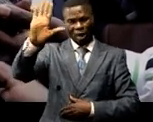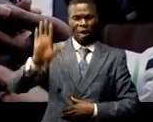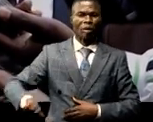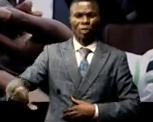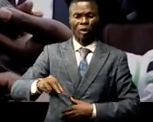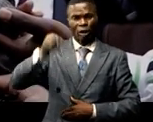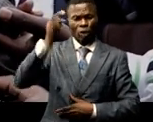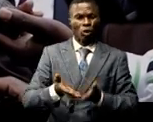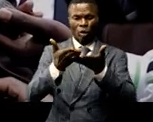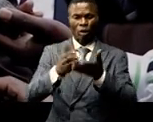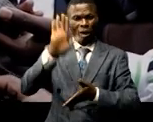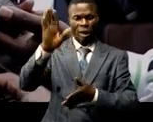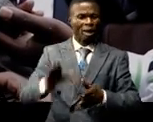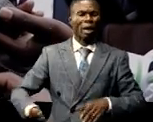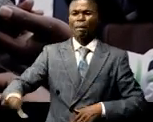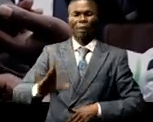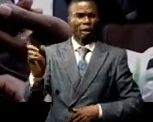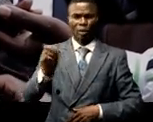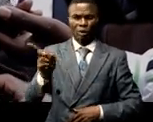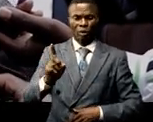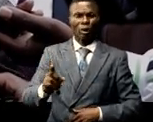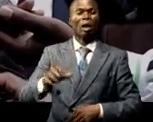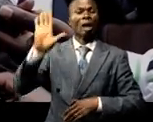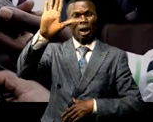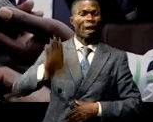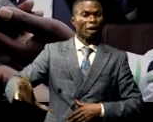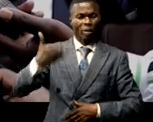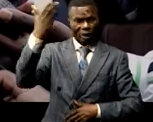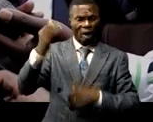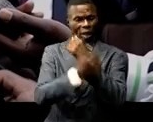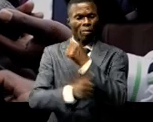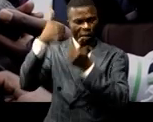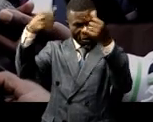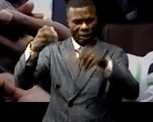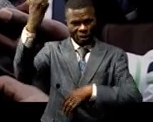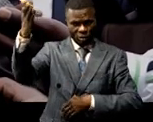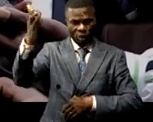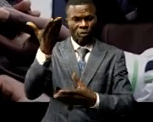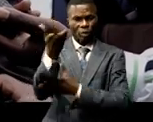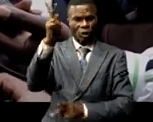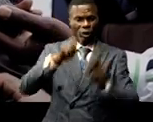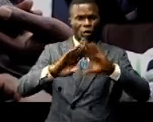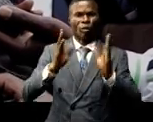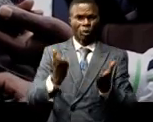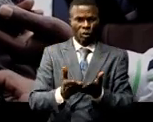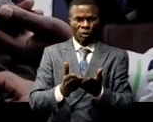Kivu n'est pas leur territoire. Ils ont chez eux, ils doivent rentrer chez eux. Et donc nous appelons à la population à se désolidariser avec tous ces